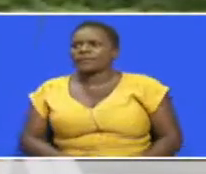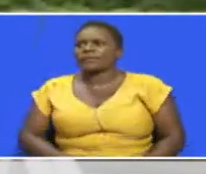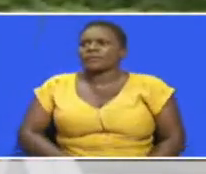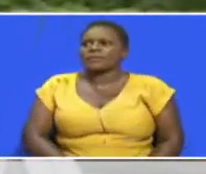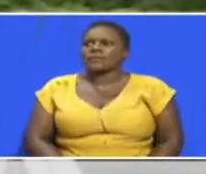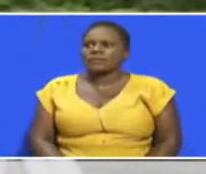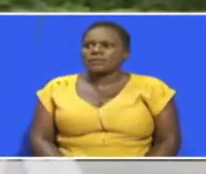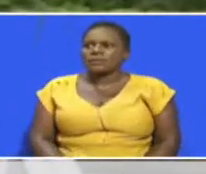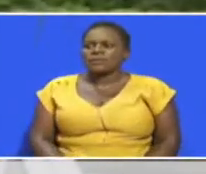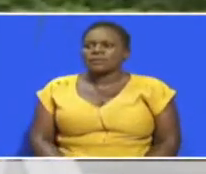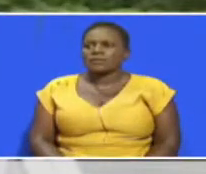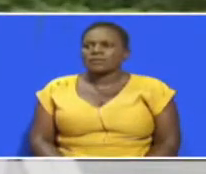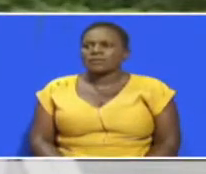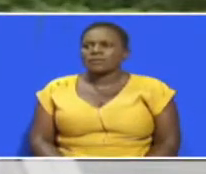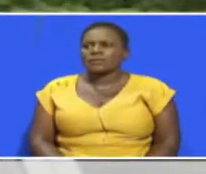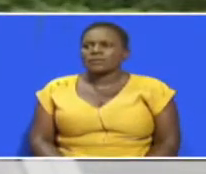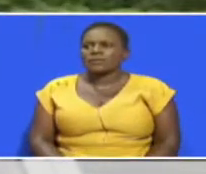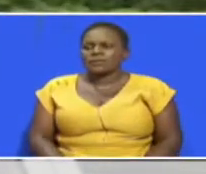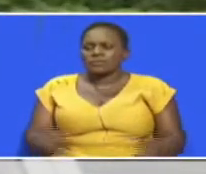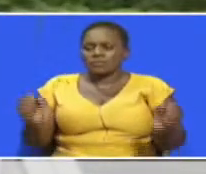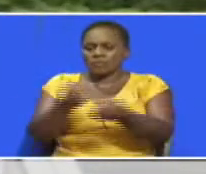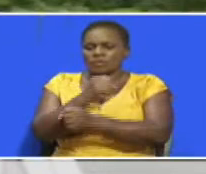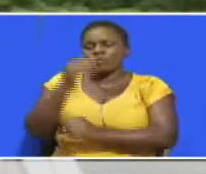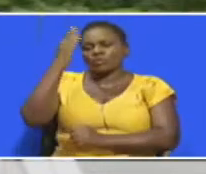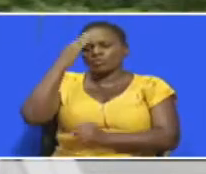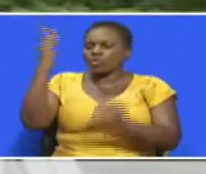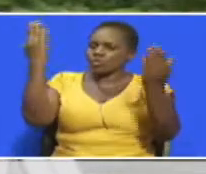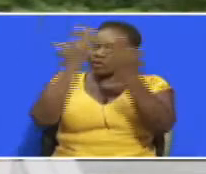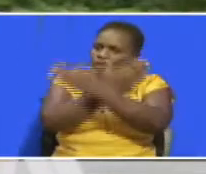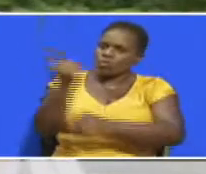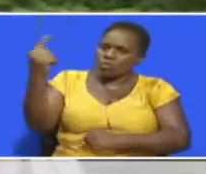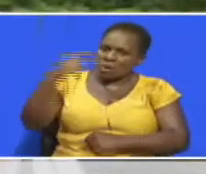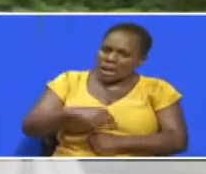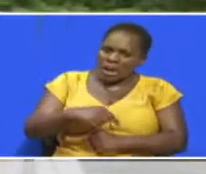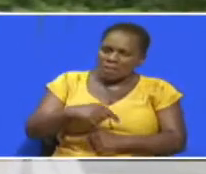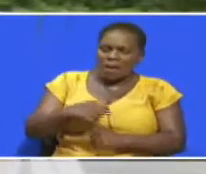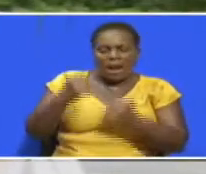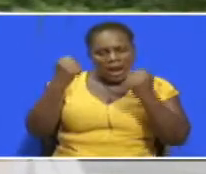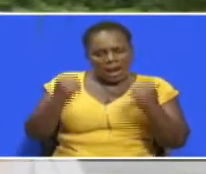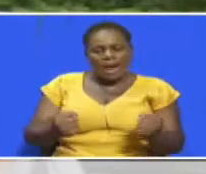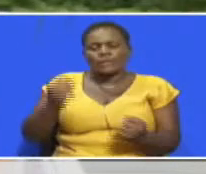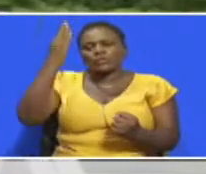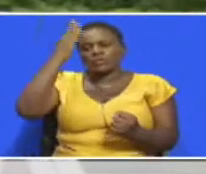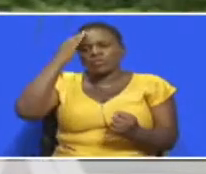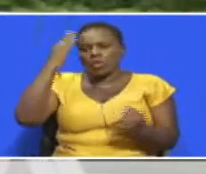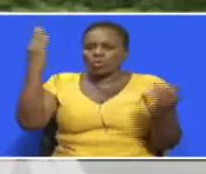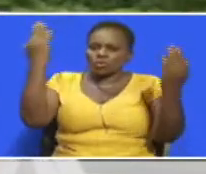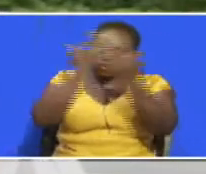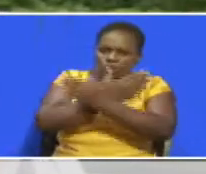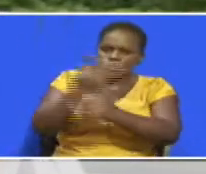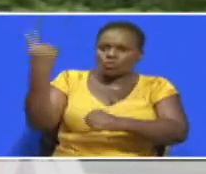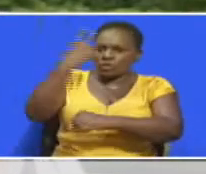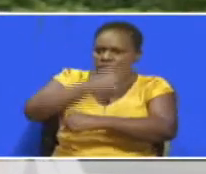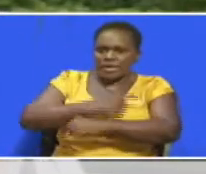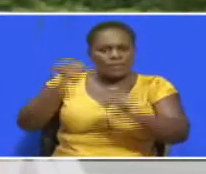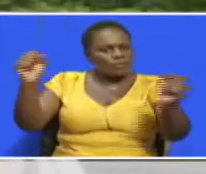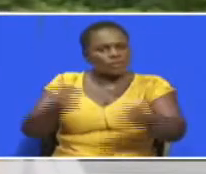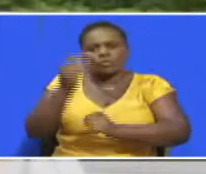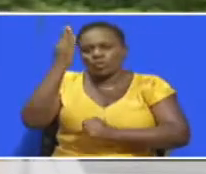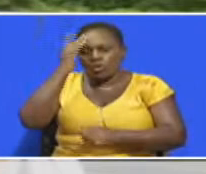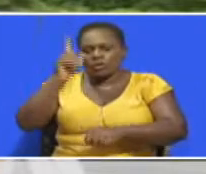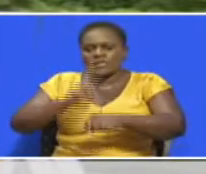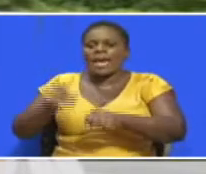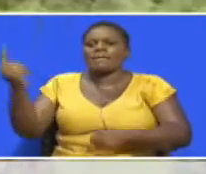sababu hao watu hawawezi kuwa predict watakuwa usiku ama mchana. Wanataka usiku mchana, so huwezi jua ni wakati